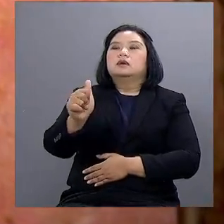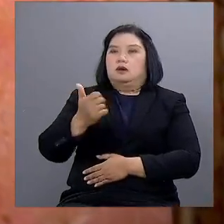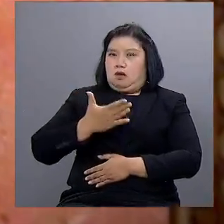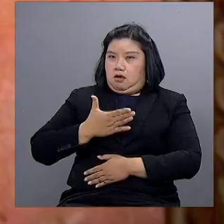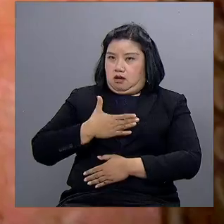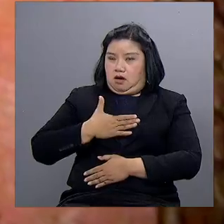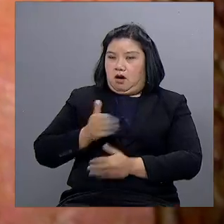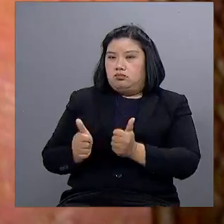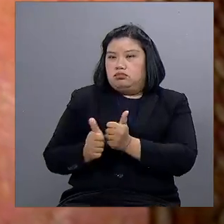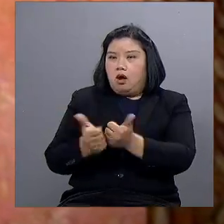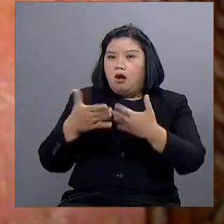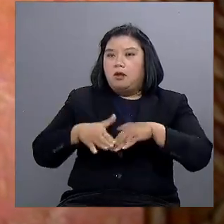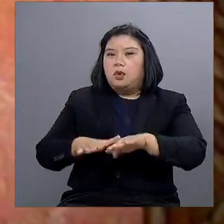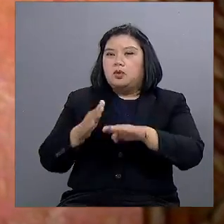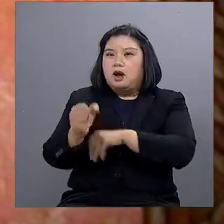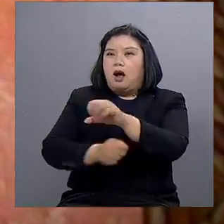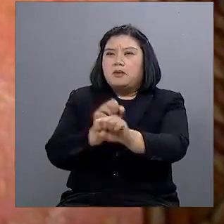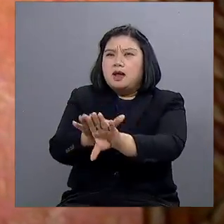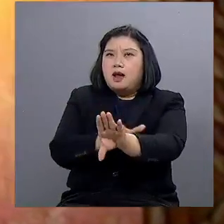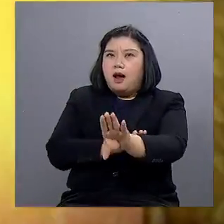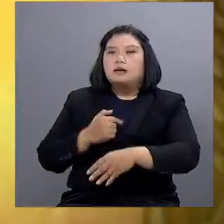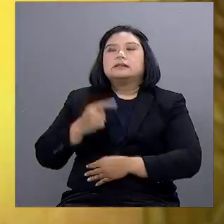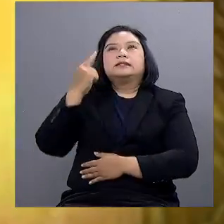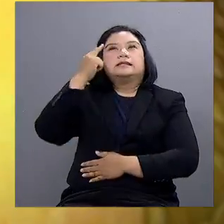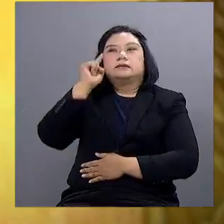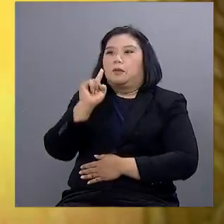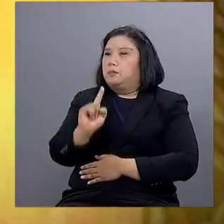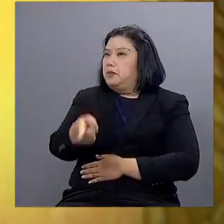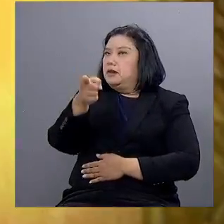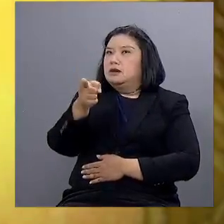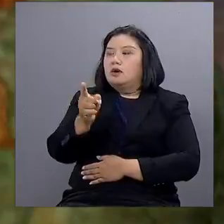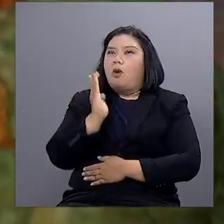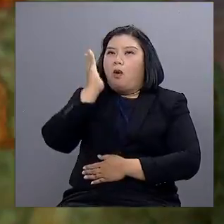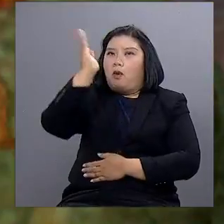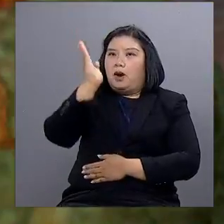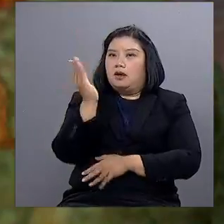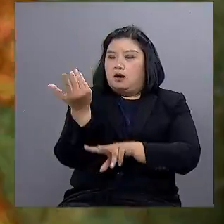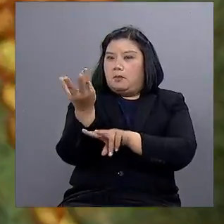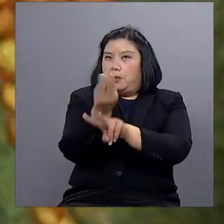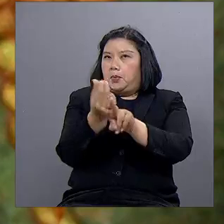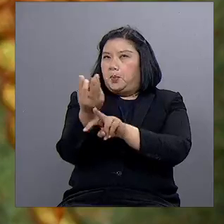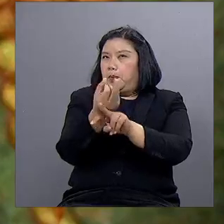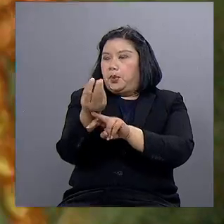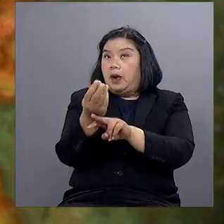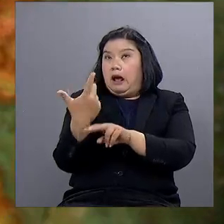านด้วยพรนี้เจ้าจะมีนิ้วเพชรให้ผู้อื่นได้ยำเกรง